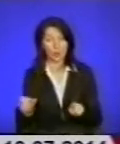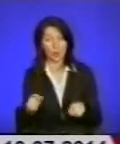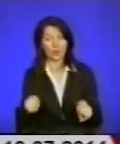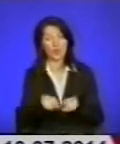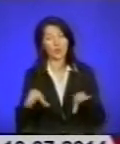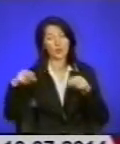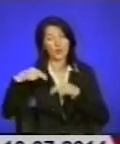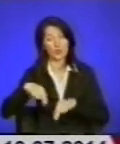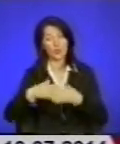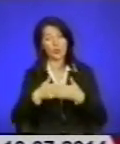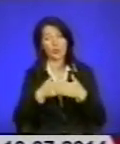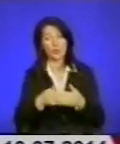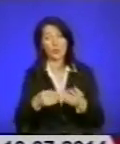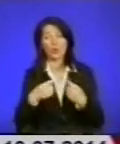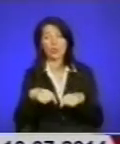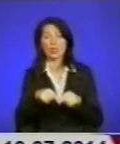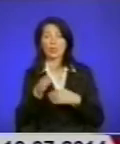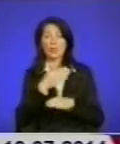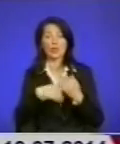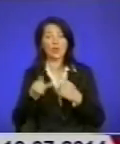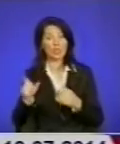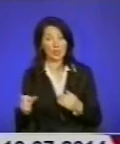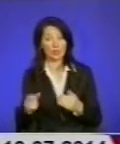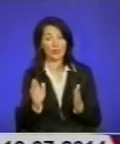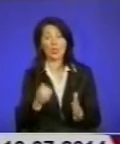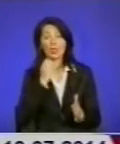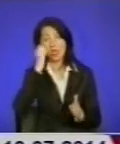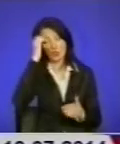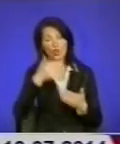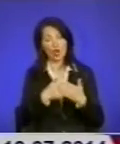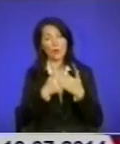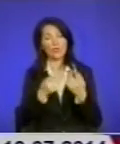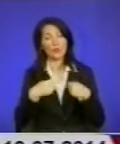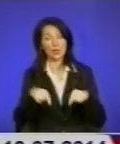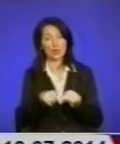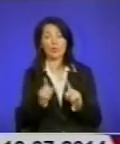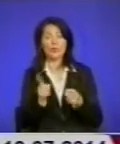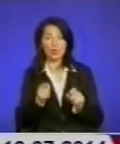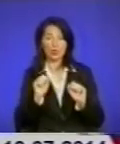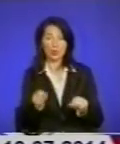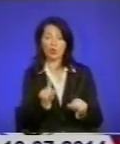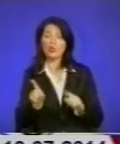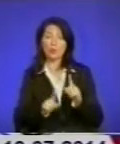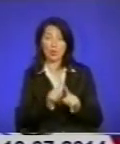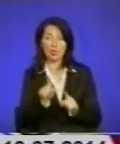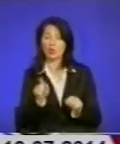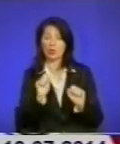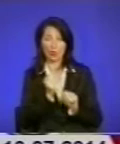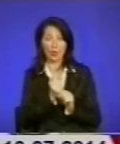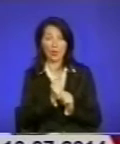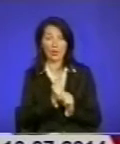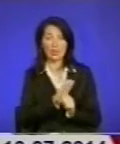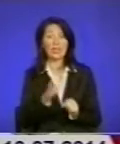з громадськими організаціями інвалідів. Тільки дякуючи громадським організаціям, дійсно можна щось міняти, щось робити.